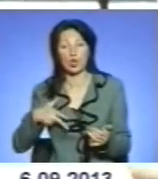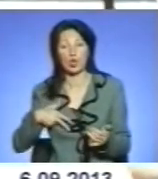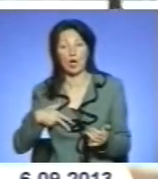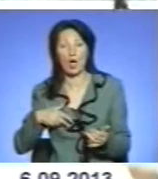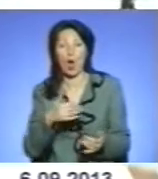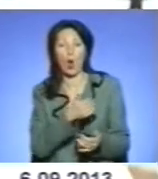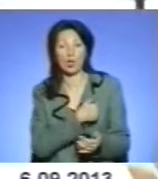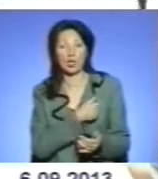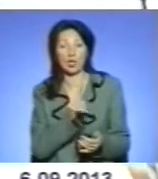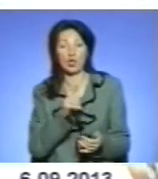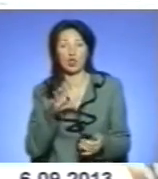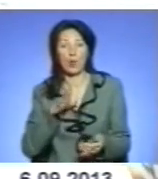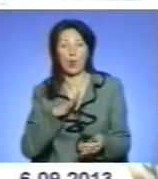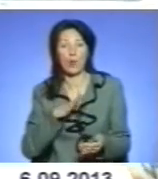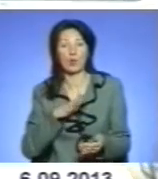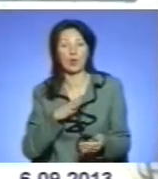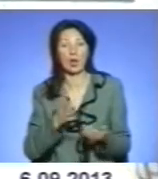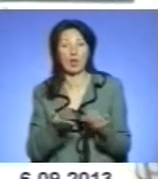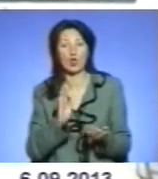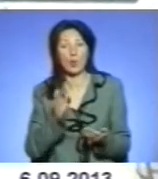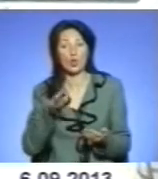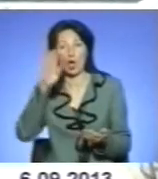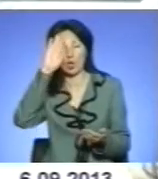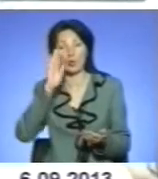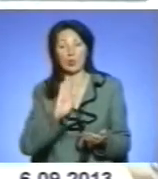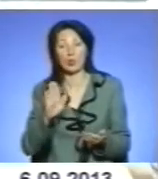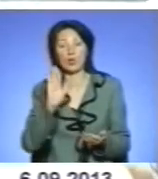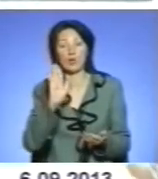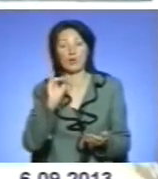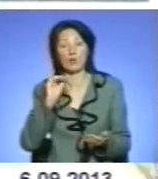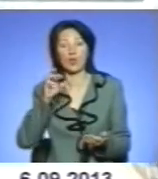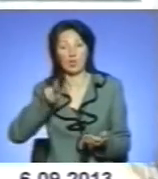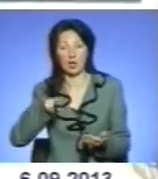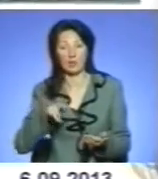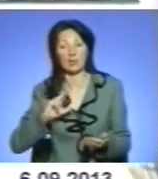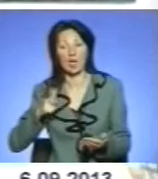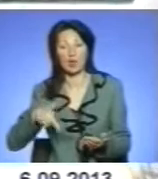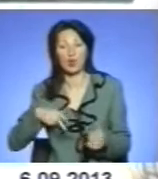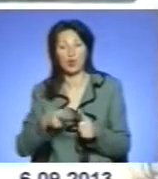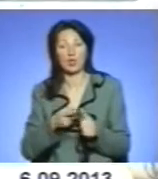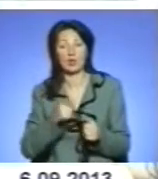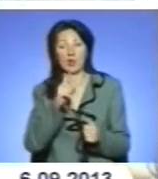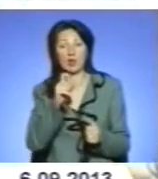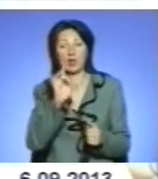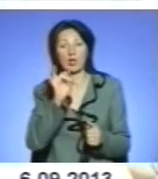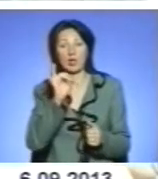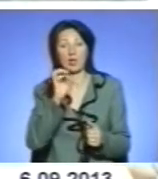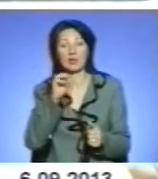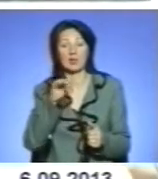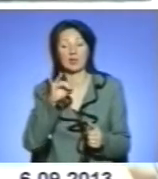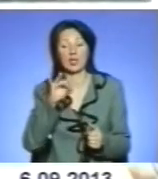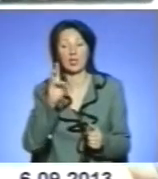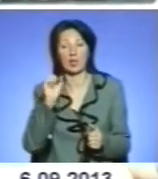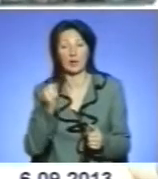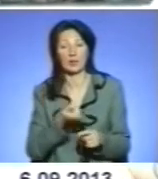хотіла, щоб був. Якщо буде хлопчик, щоб був Вітя, бо їй це дуже подобається. А дочку назвали Христина. В честь когось, чи вам подобалося? Ні,